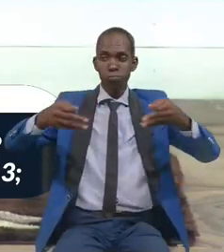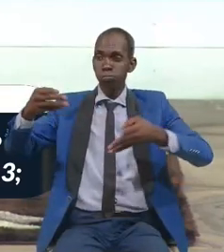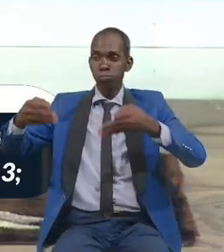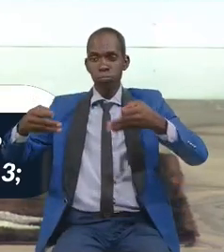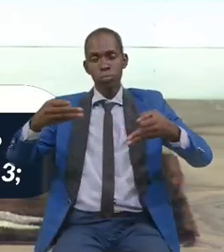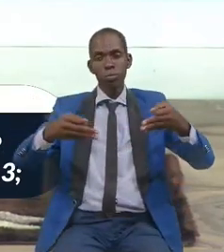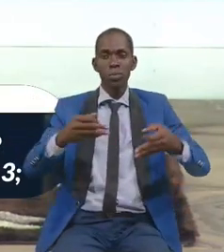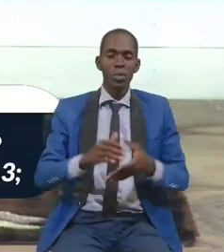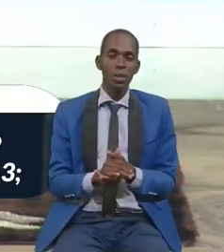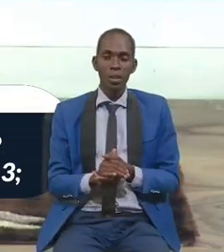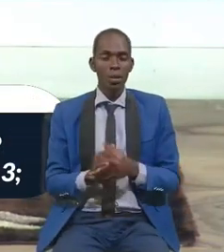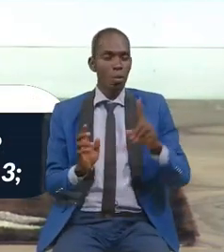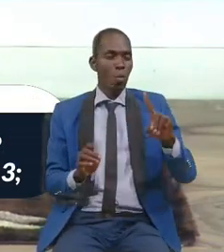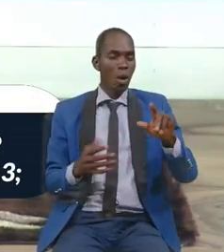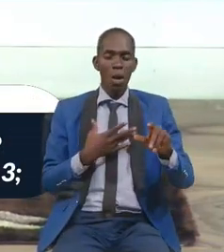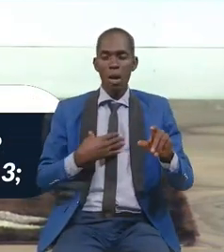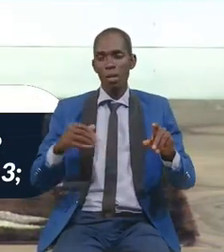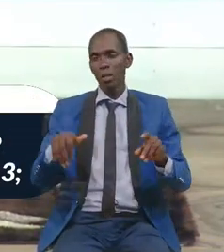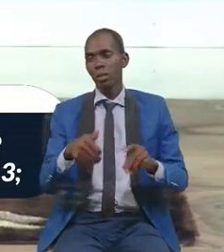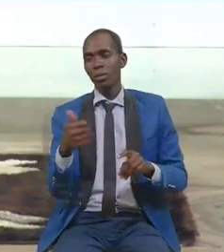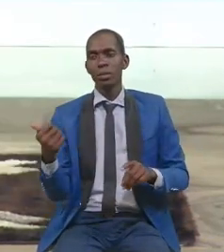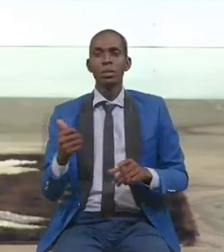Ne nous jugeons donc plus les uns les autres.